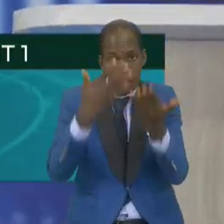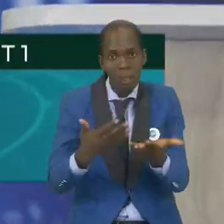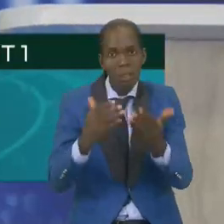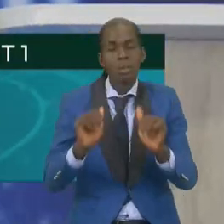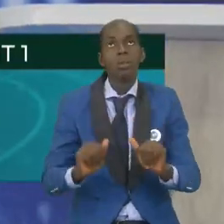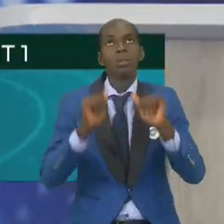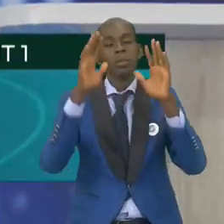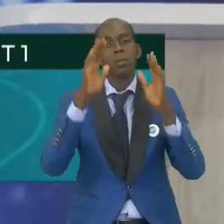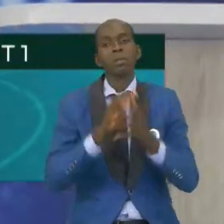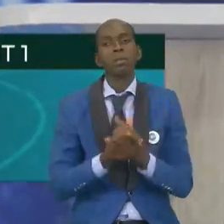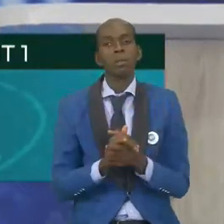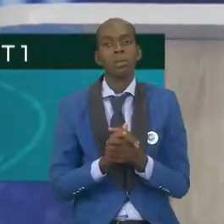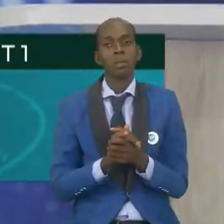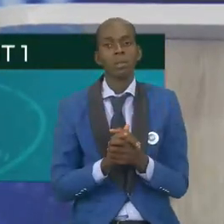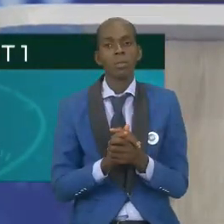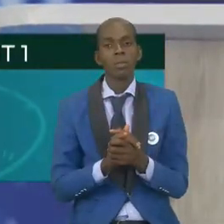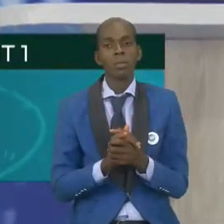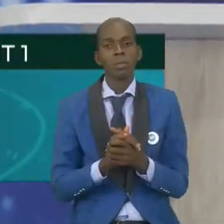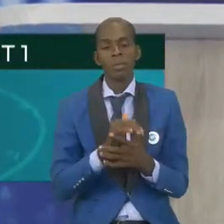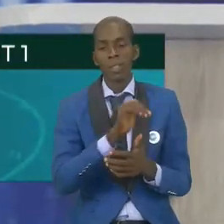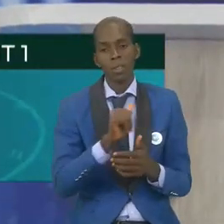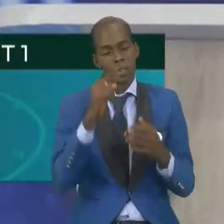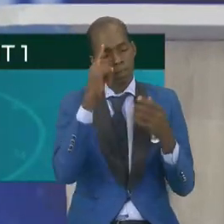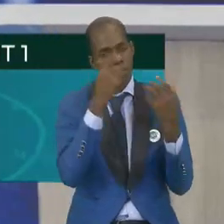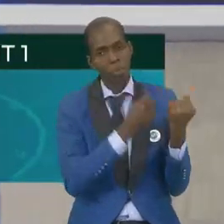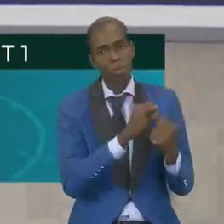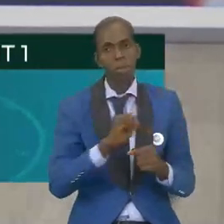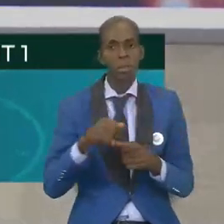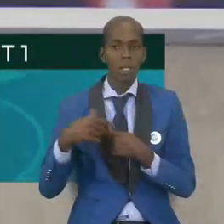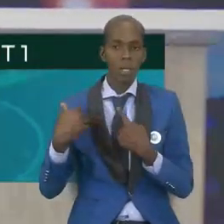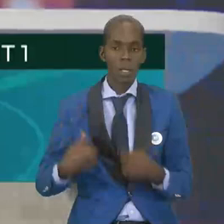dans un dévouement de soumission.